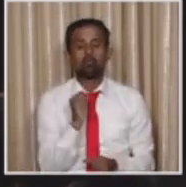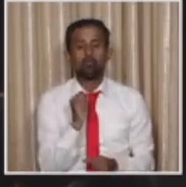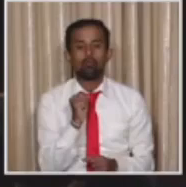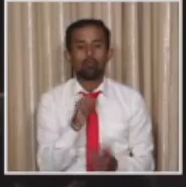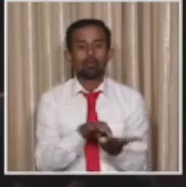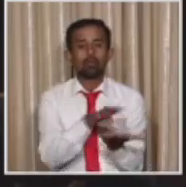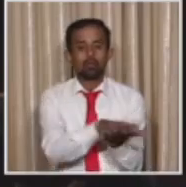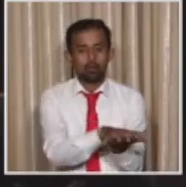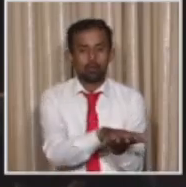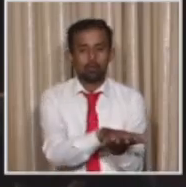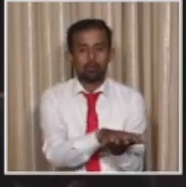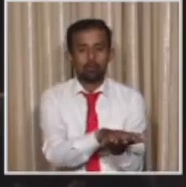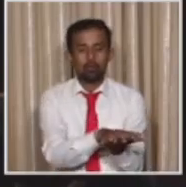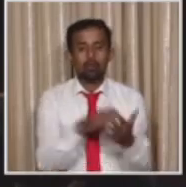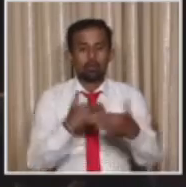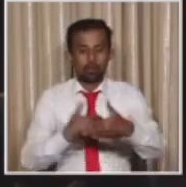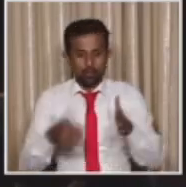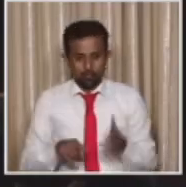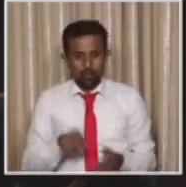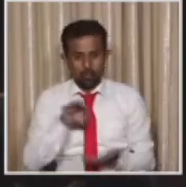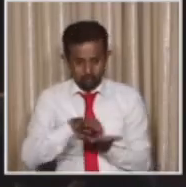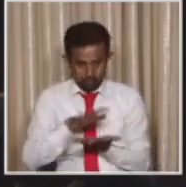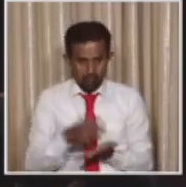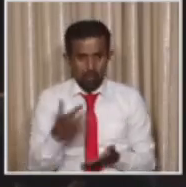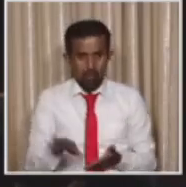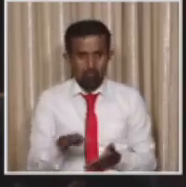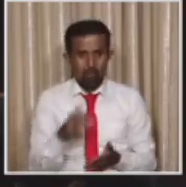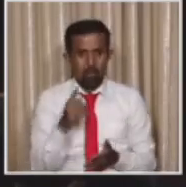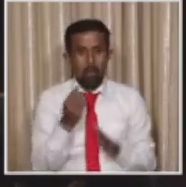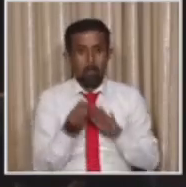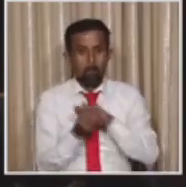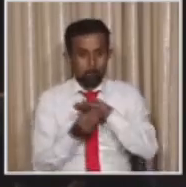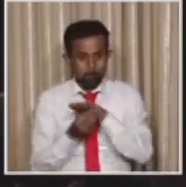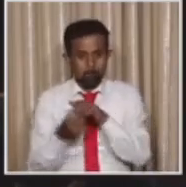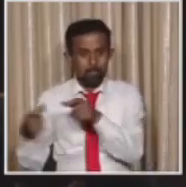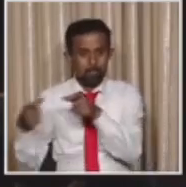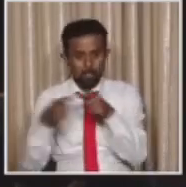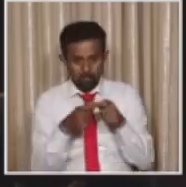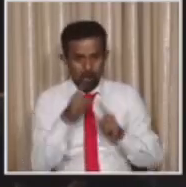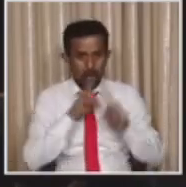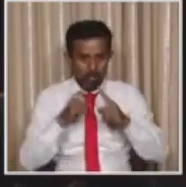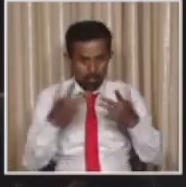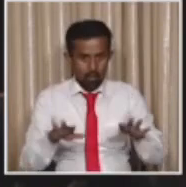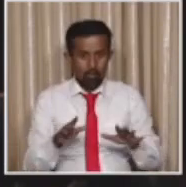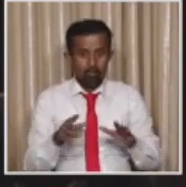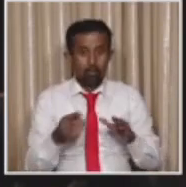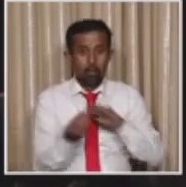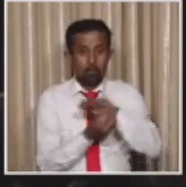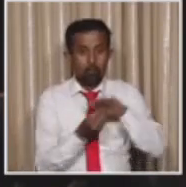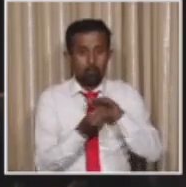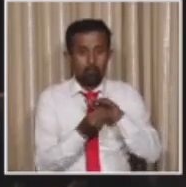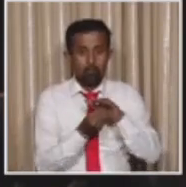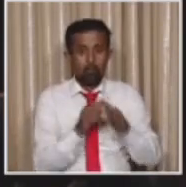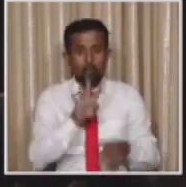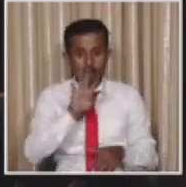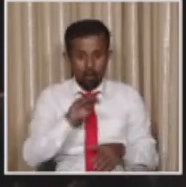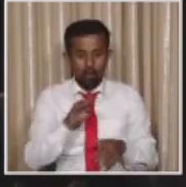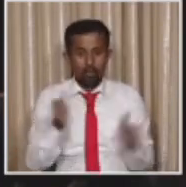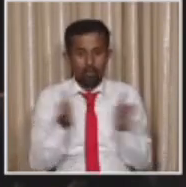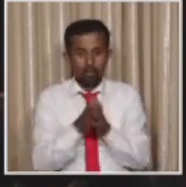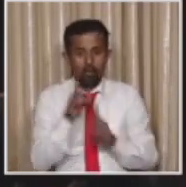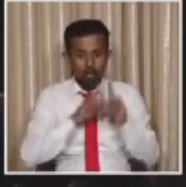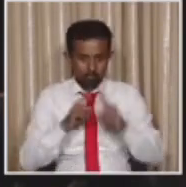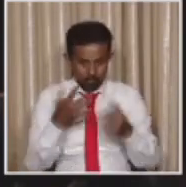ගත්ත තීන්දුව? කැබිනට් තීන්දුවක් ගත්තද? පරිසරයක සාකච්ඡා කරාද? පරිසර විද්‍යතුන් 40 දෙනෙක් පත් කළ දින මේ කමිටුවත් එක්ක කතා